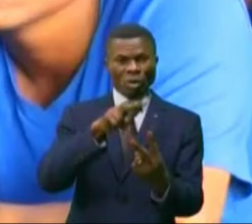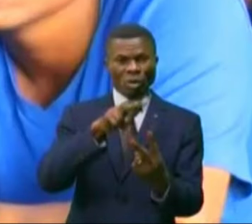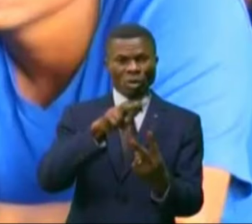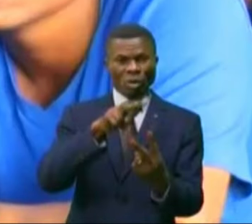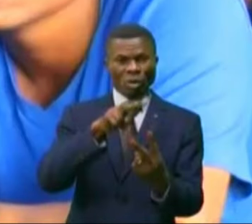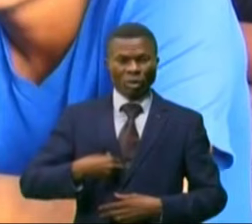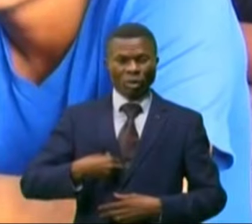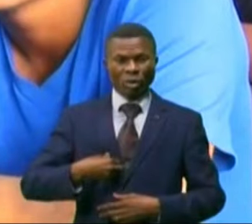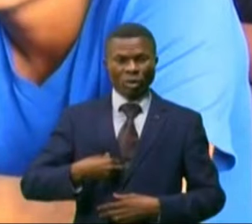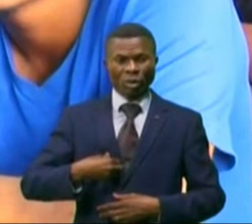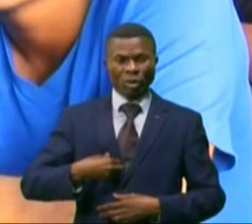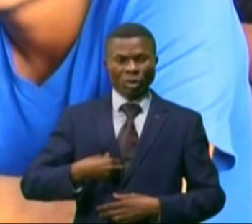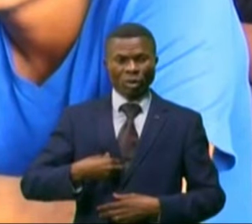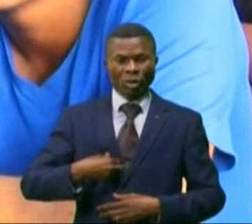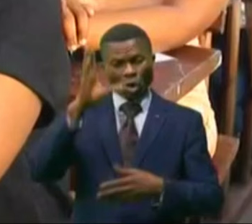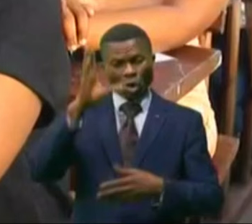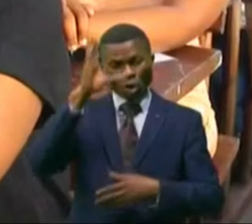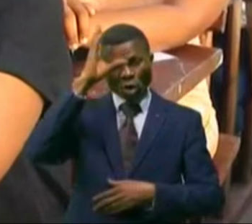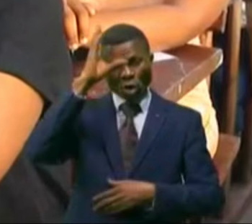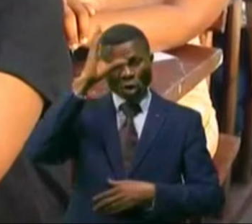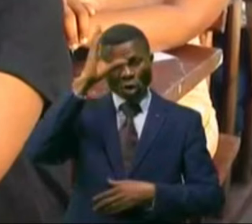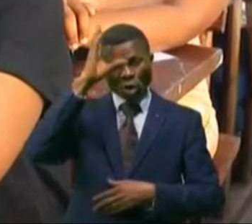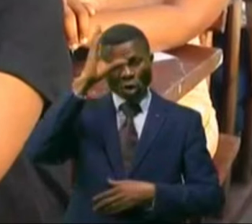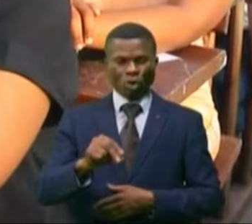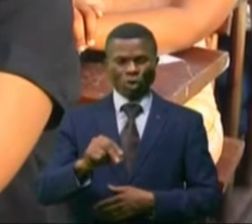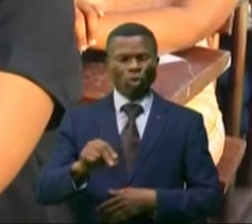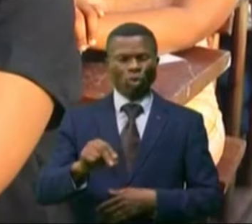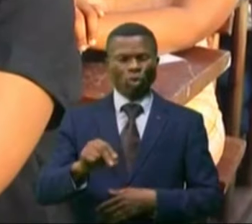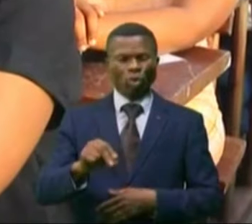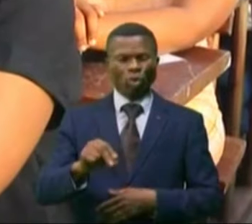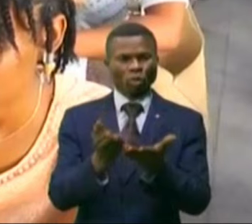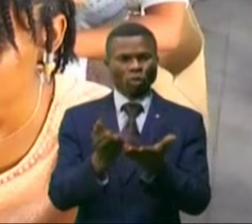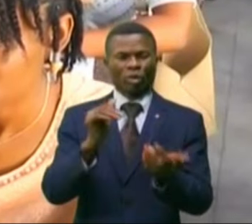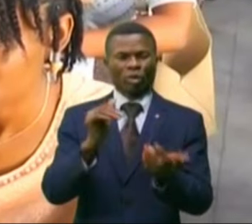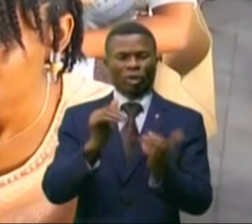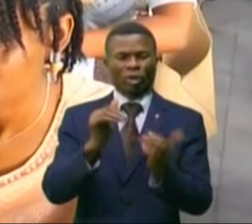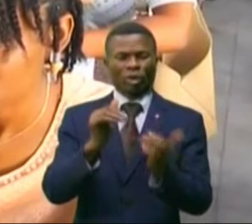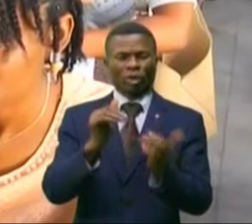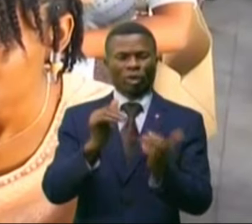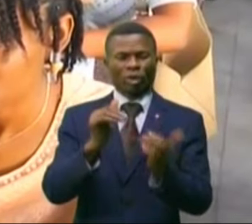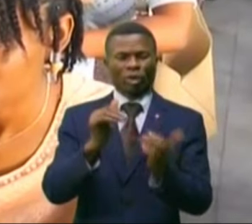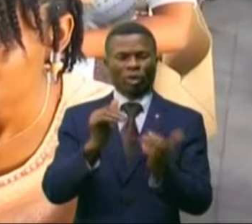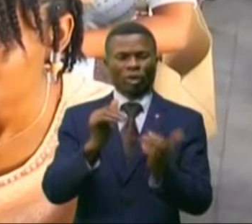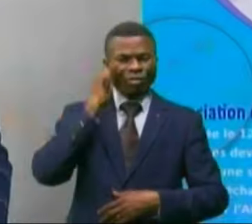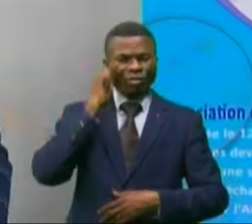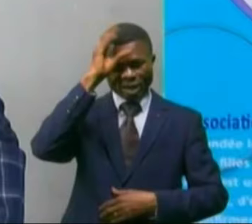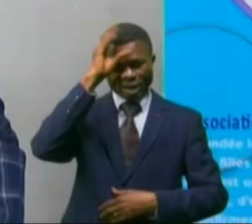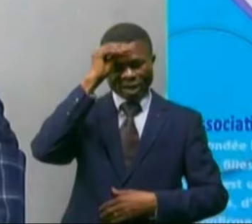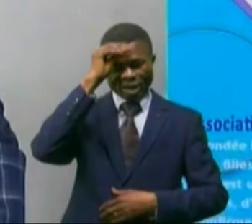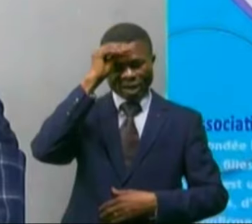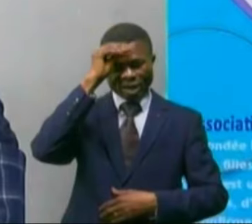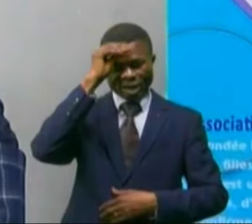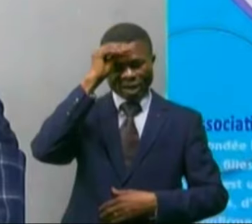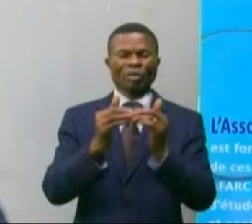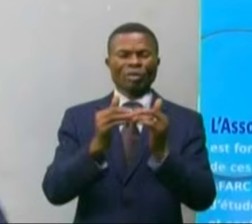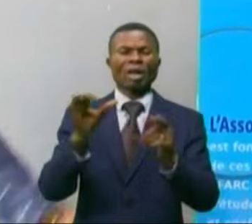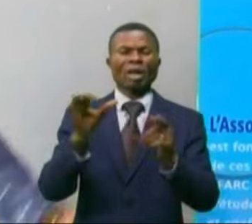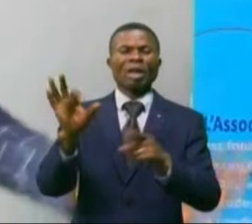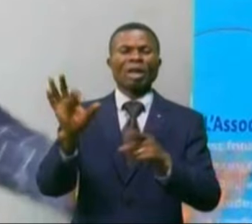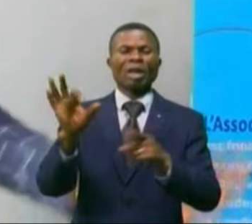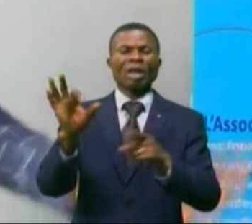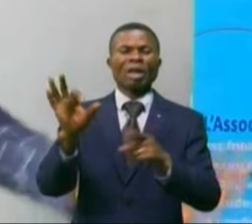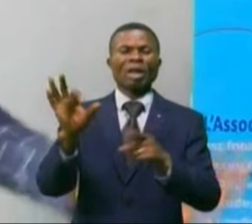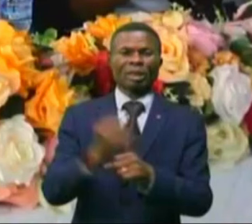aux hommes? La réponse est non, d'autant plus que la parité règle déjà la question. C'est le cas de la formation et la